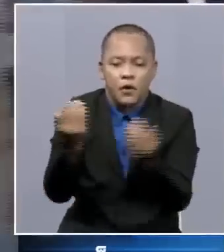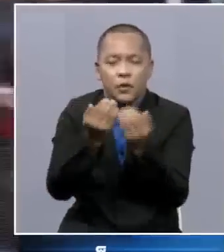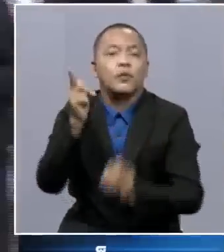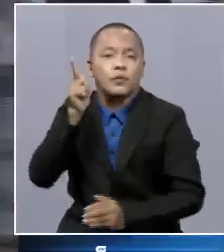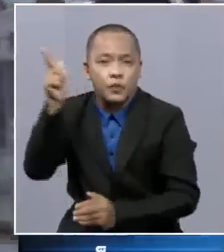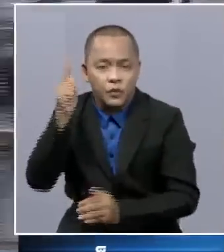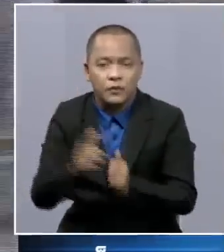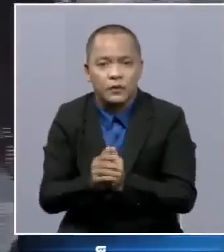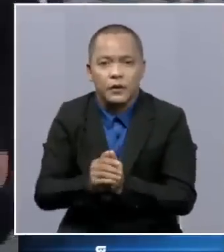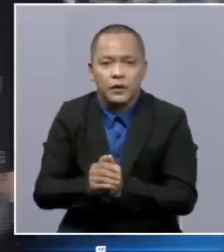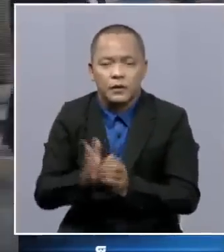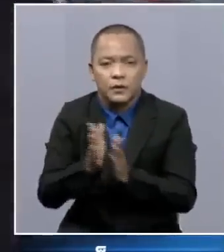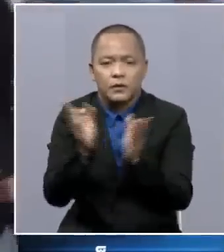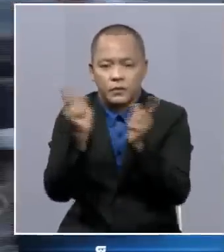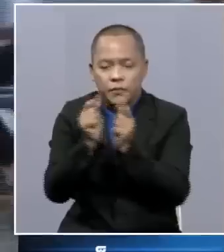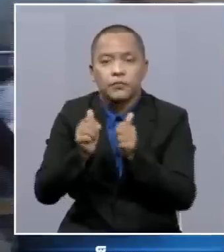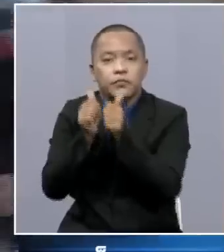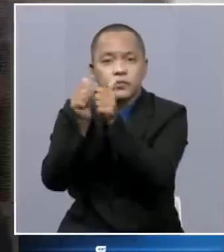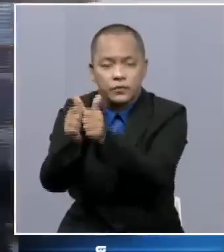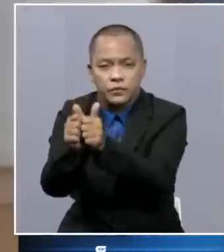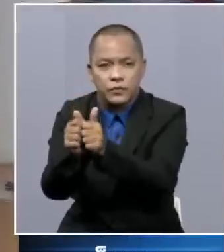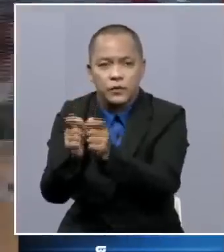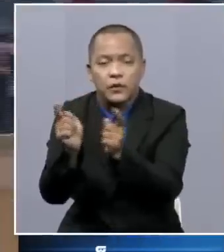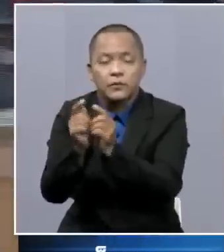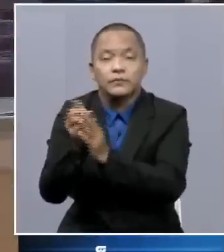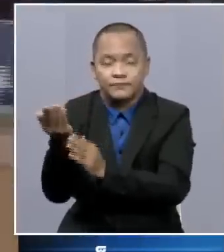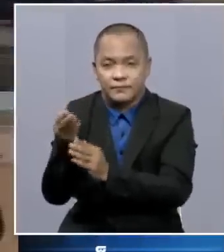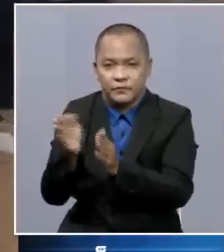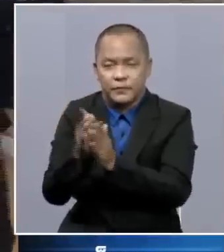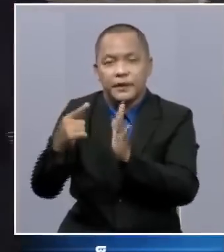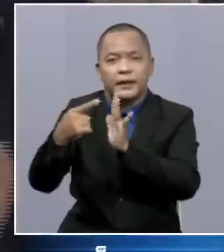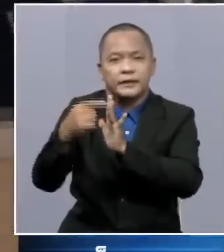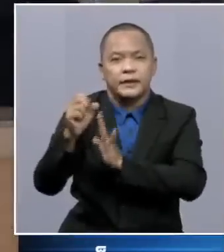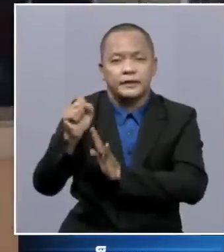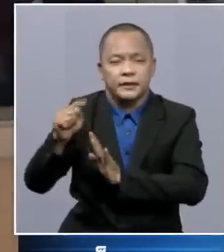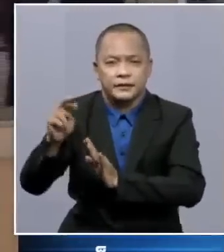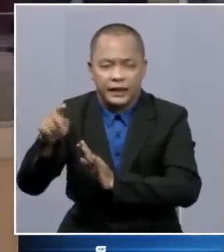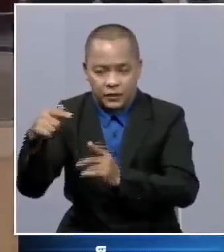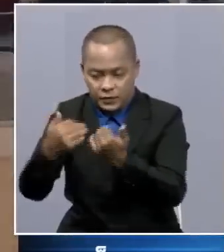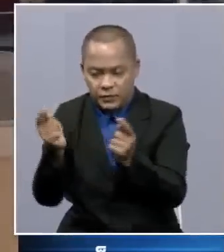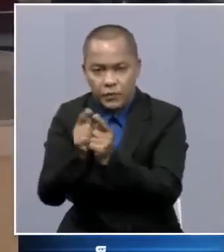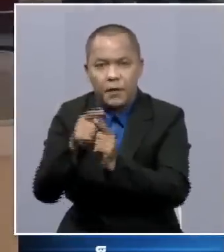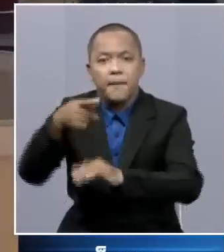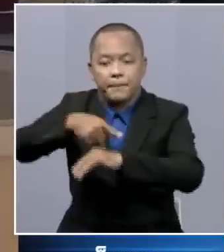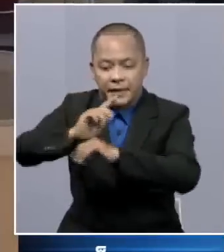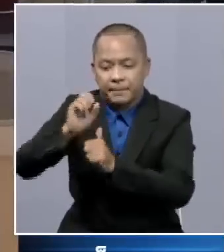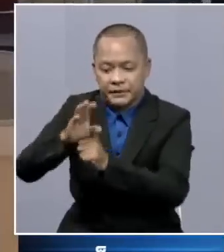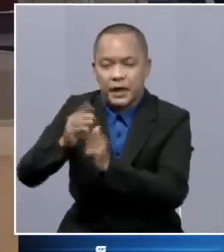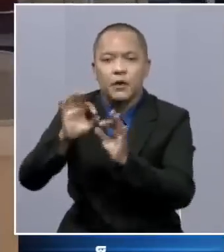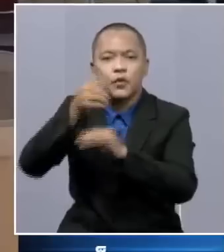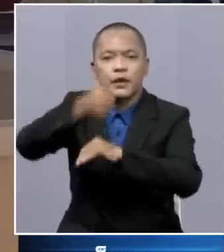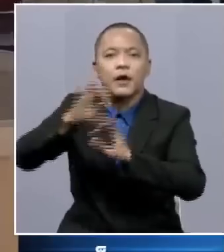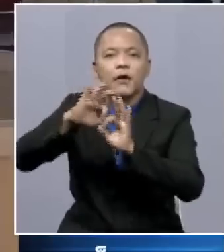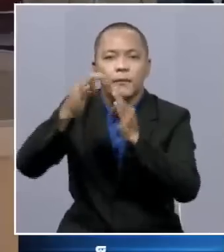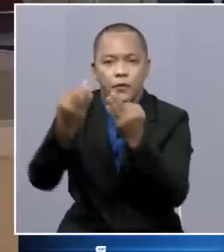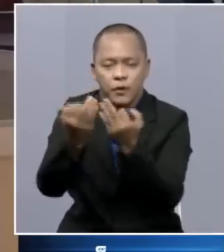ครัวเพื่อไทยการปรากฏตัวคู่กันอีกรอบนึงกับคุณอุ๊งอิ๊งเนี่ยนะคุณเศรษฐาทวีสินที่ตอนนี้มาเป็นประธานที่ปรึกษาหัวหน้าครอบครัวเพื่อไ